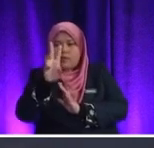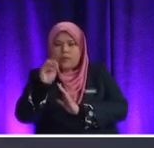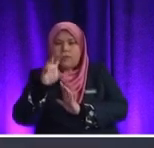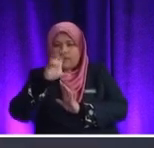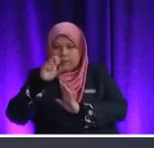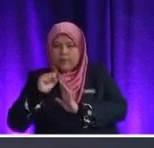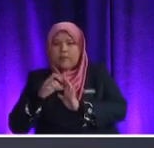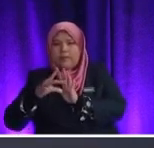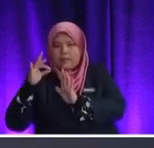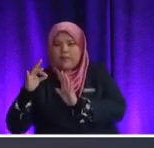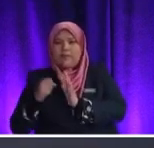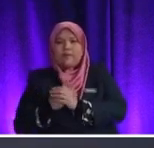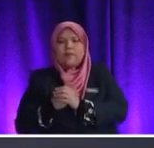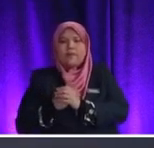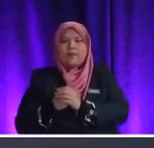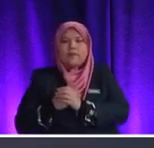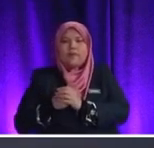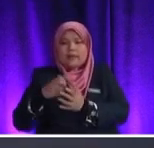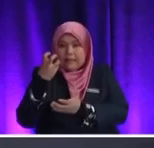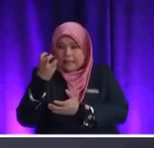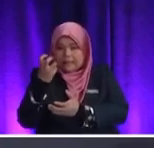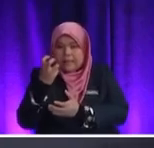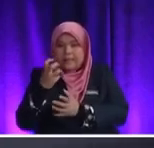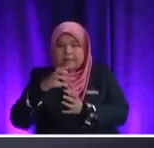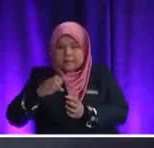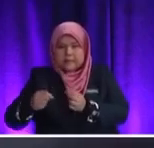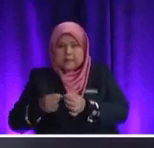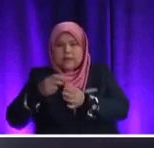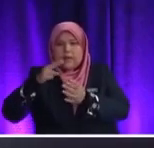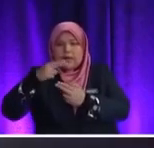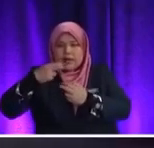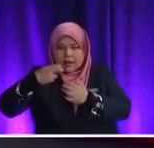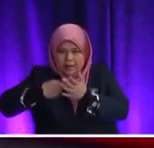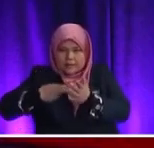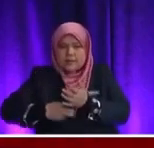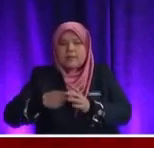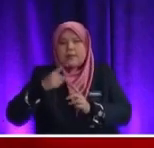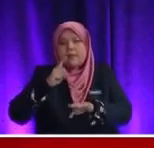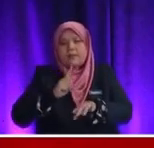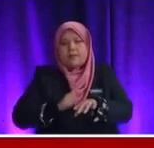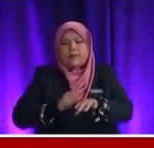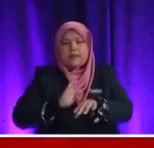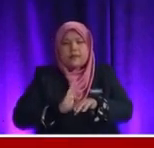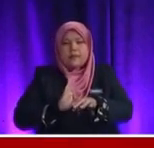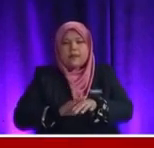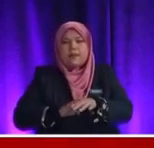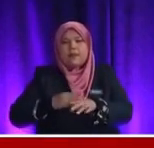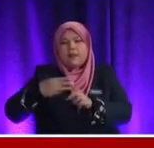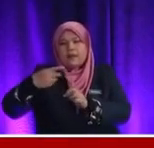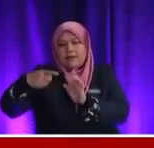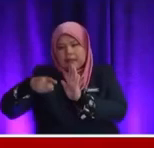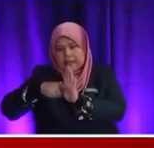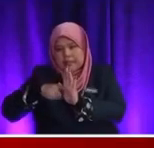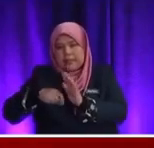pada keycot dan pedal kopling akan terhasil serentak pada elektrode ketok tadi Mira jadi